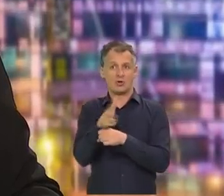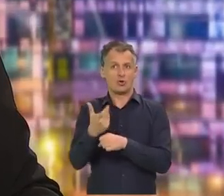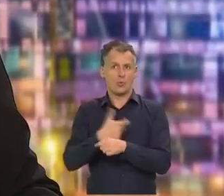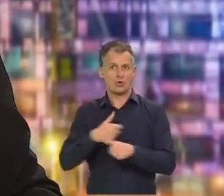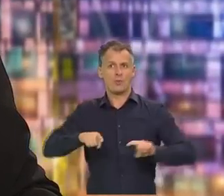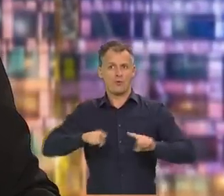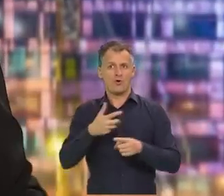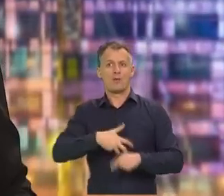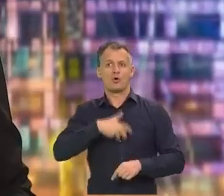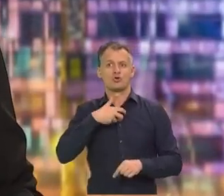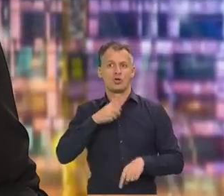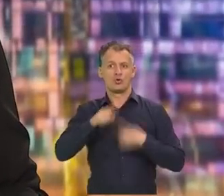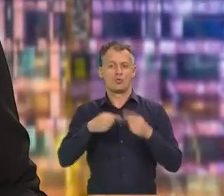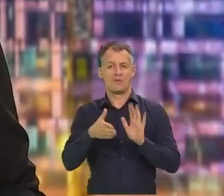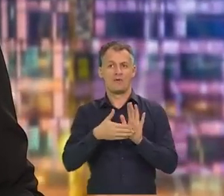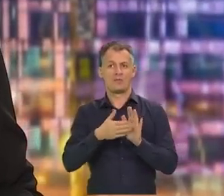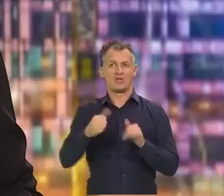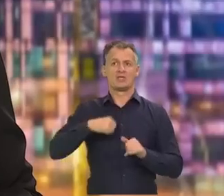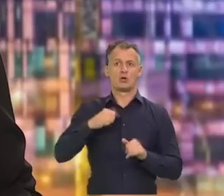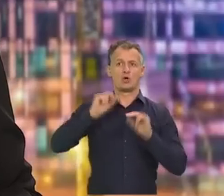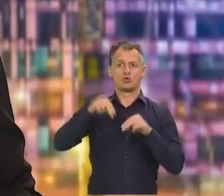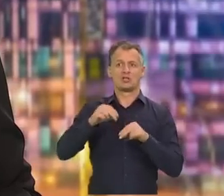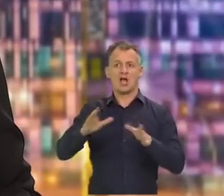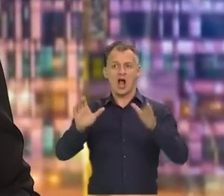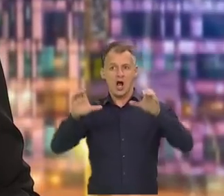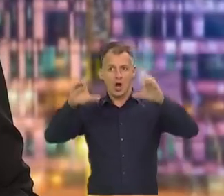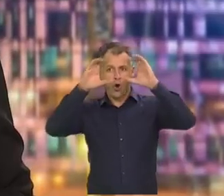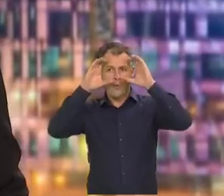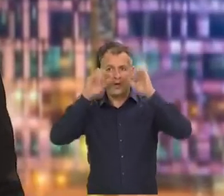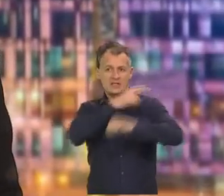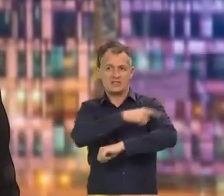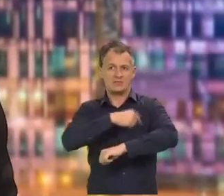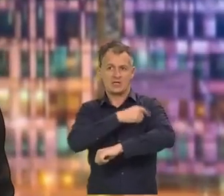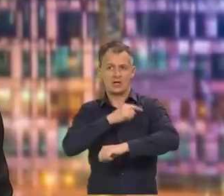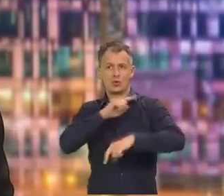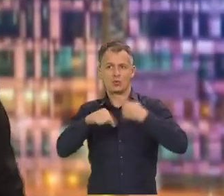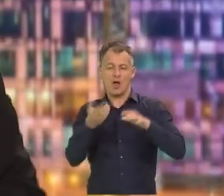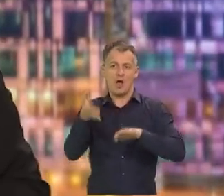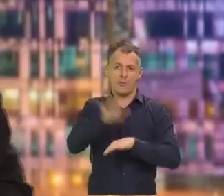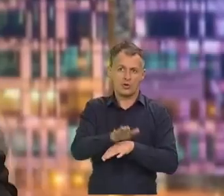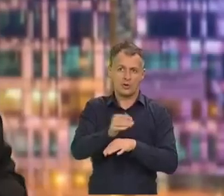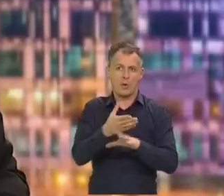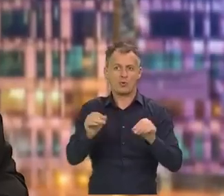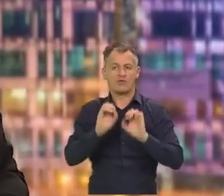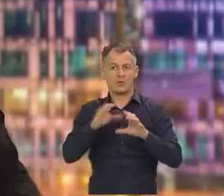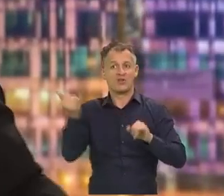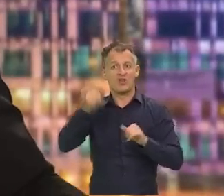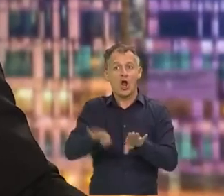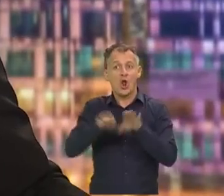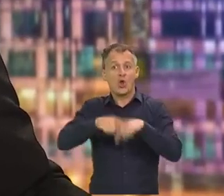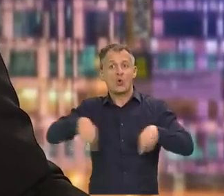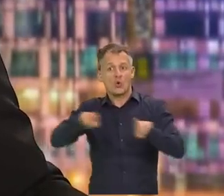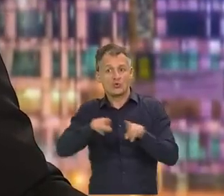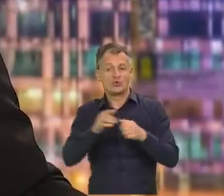pot afecta emoțional. După incident, tânărul a ajuns în comă la spital și a murit. Cu mai multe detalii vine chiar acum colegul meu,